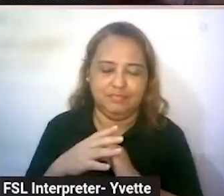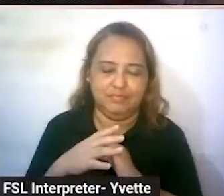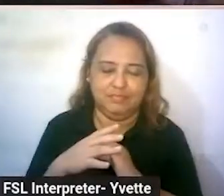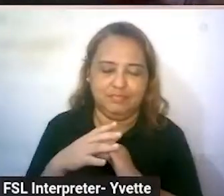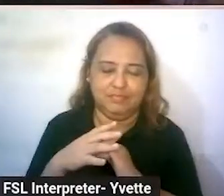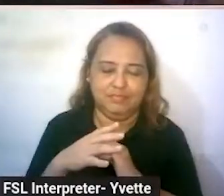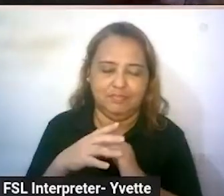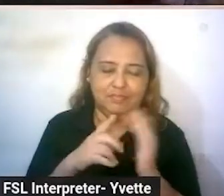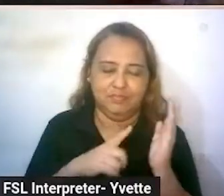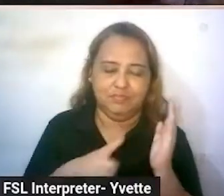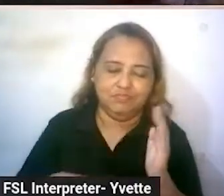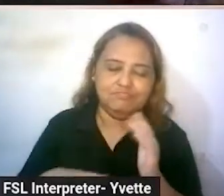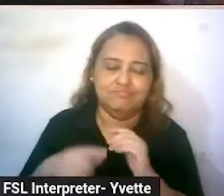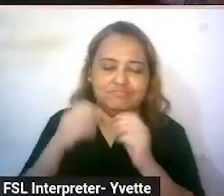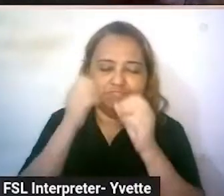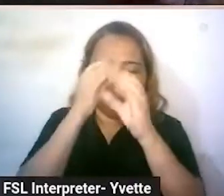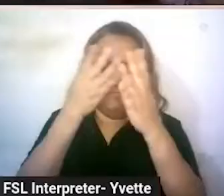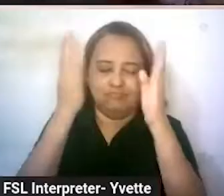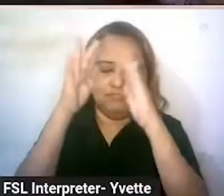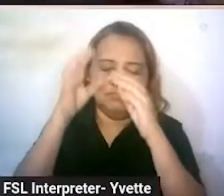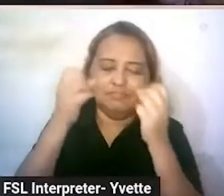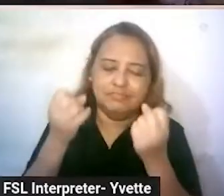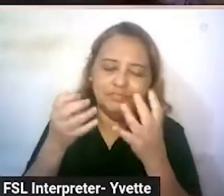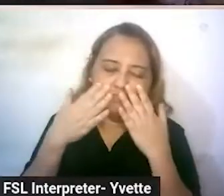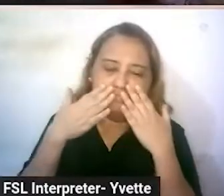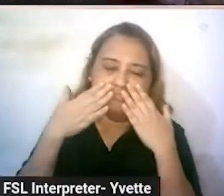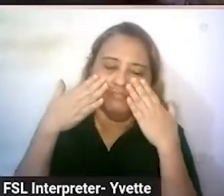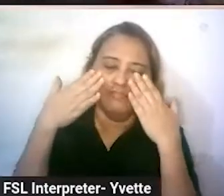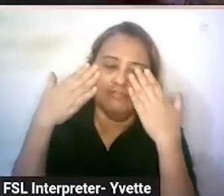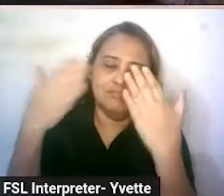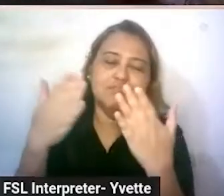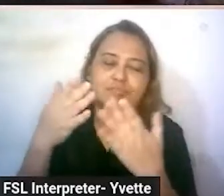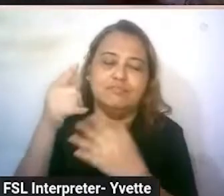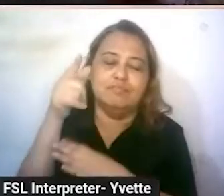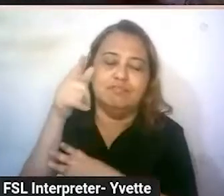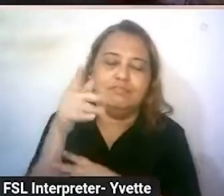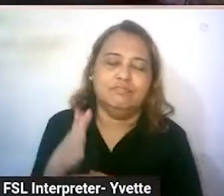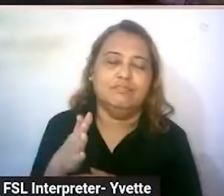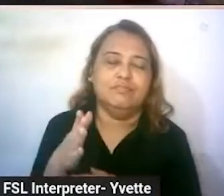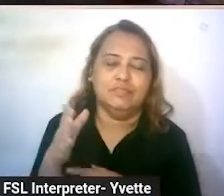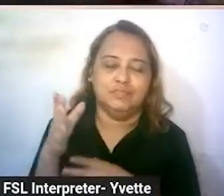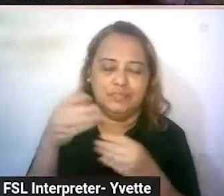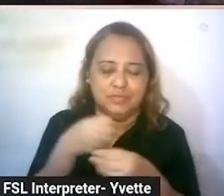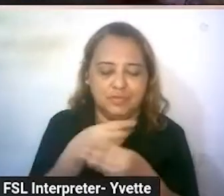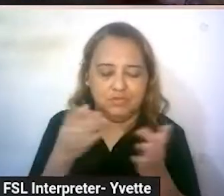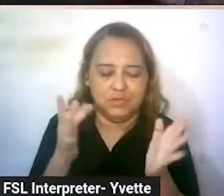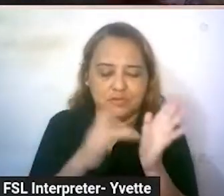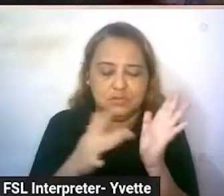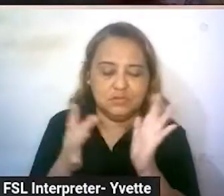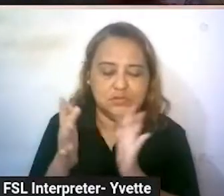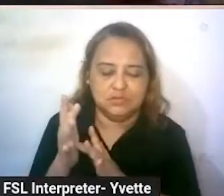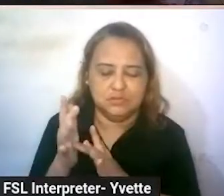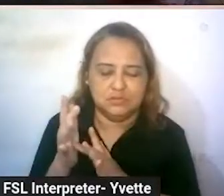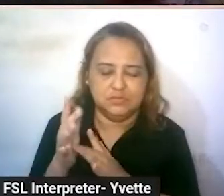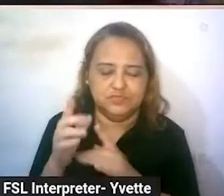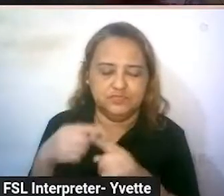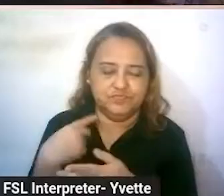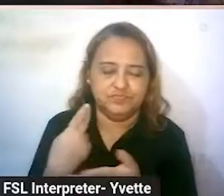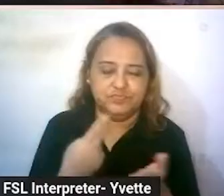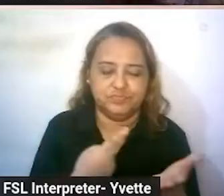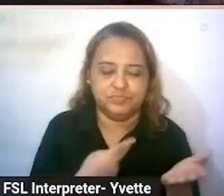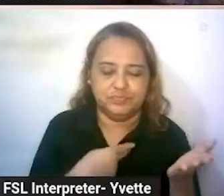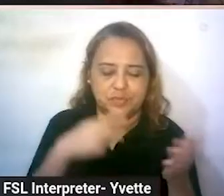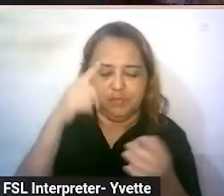Panginoon, aming Ama sa Langit, marami pong salamat, O God, for giving Jesus to us, O Lord God, that because of